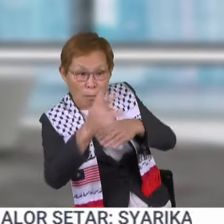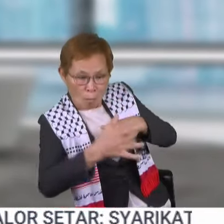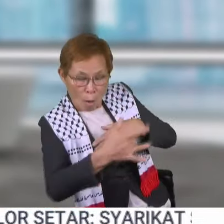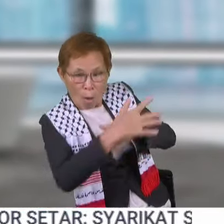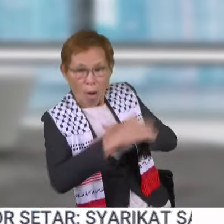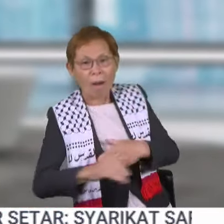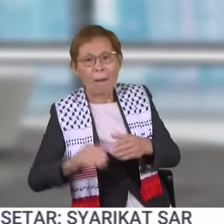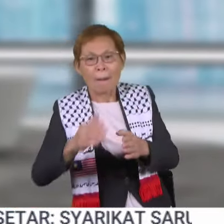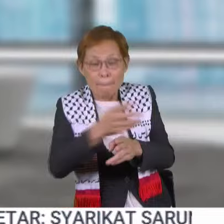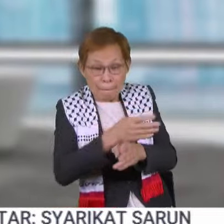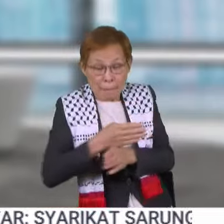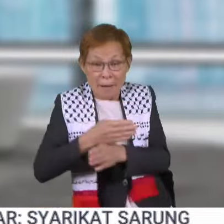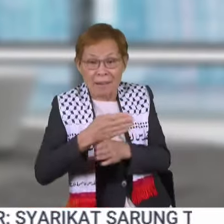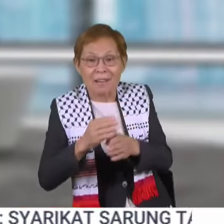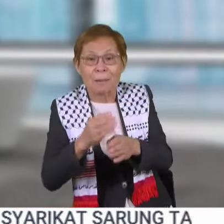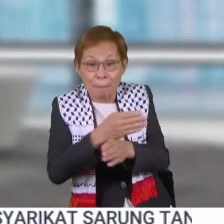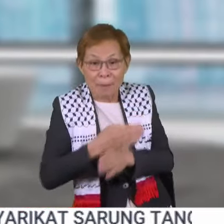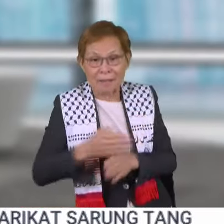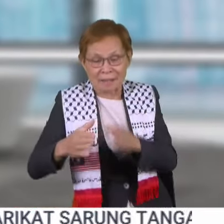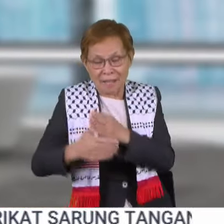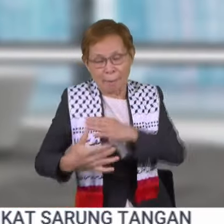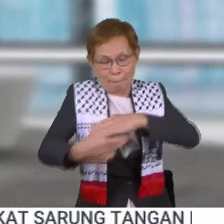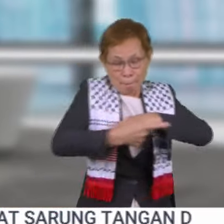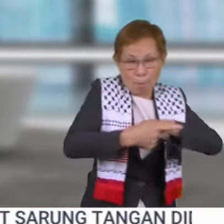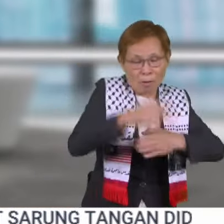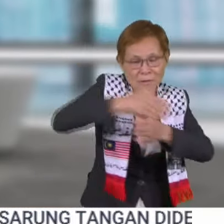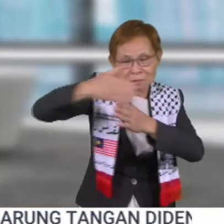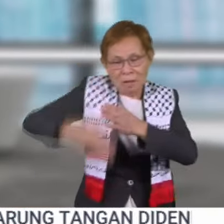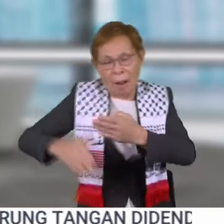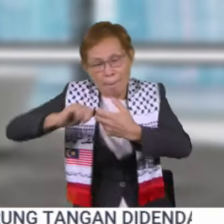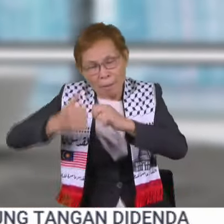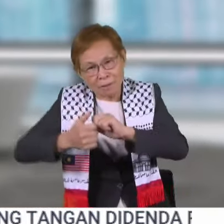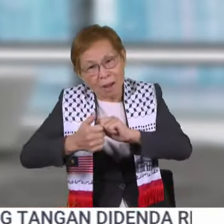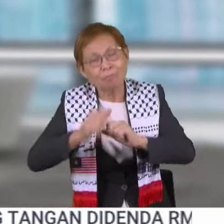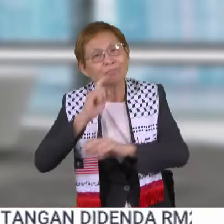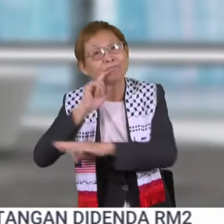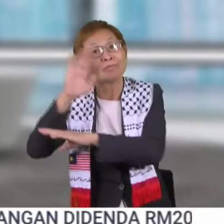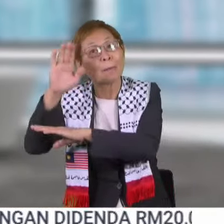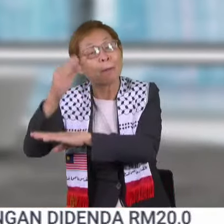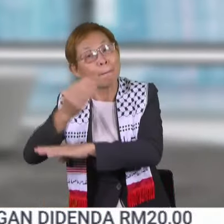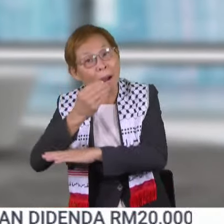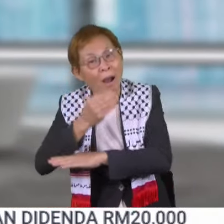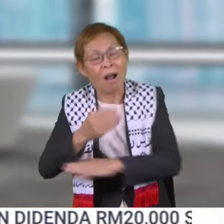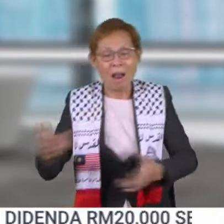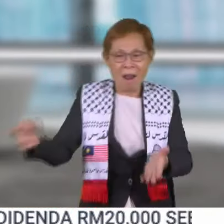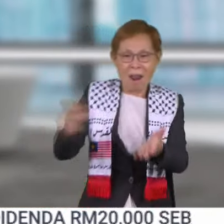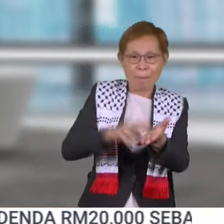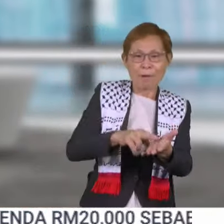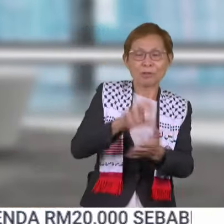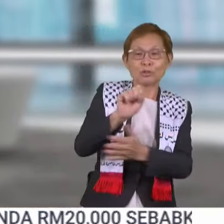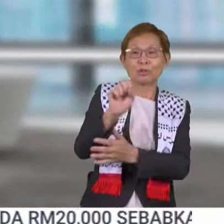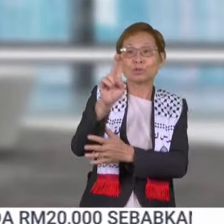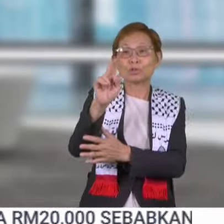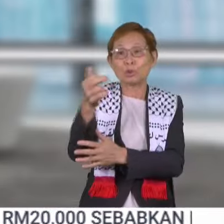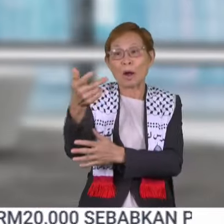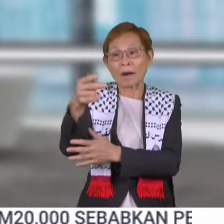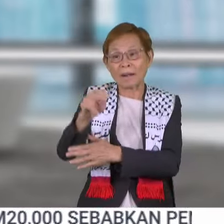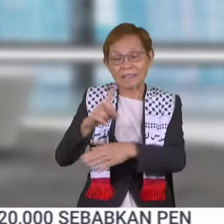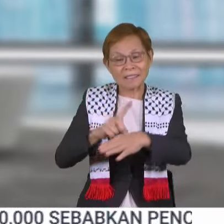akuakultur Politeknik Selesaikan masalah keterjaminan makanan jadi untuk laporannya langsung bersama suarans Shah di kota